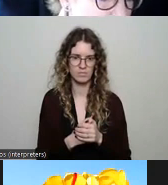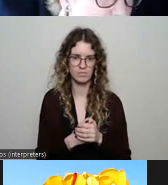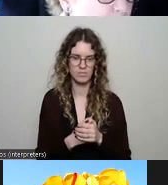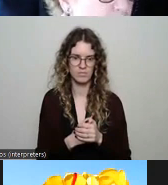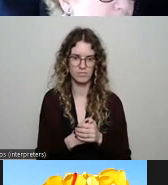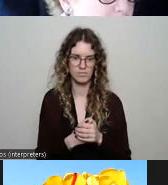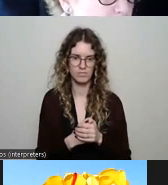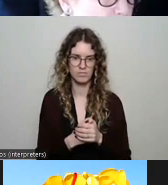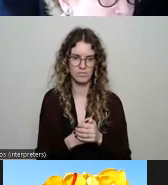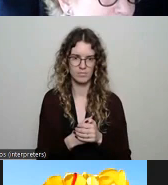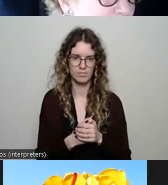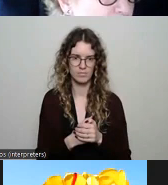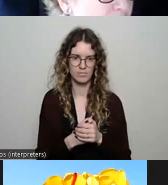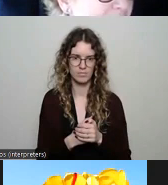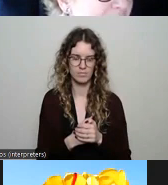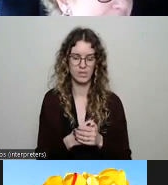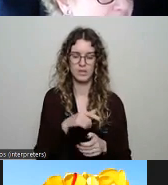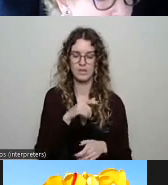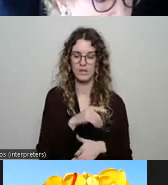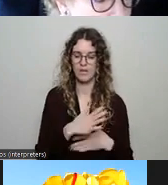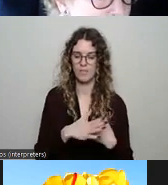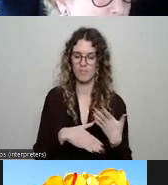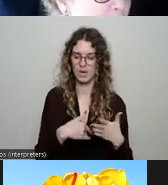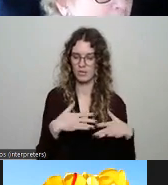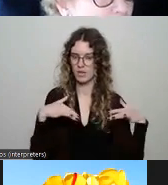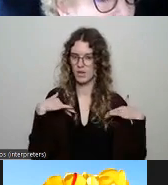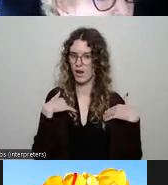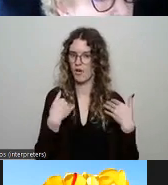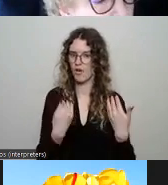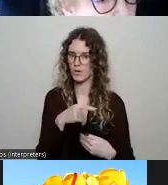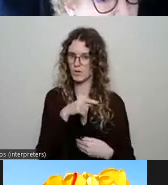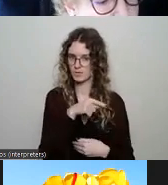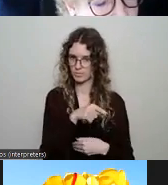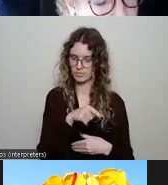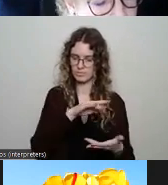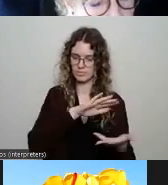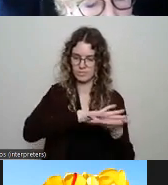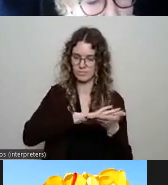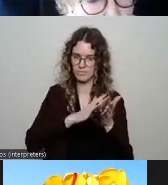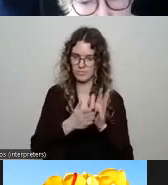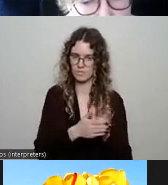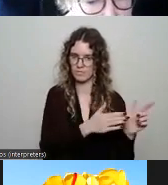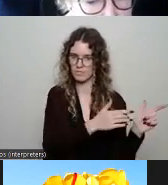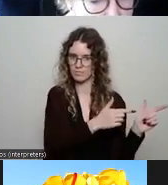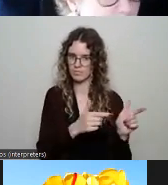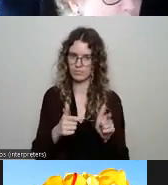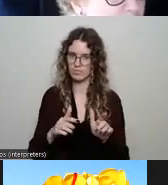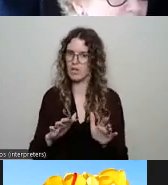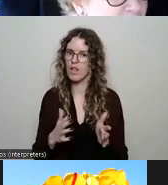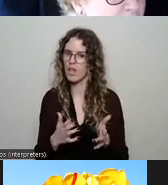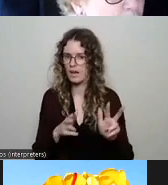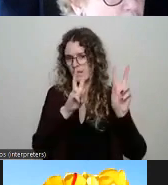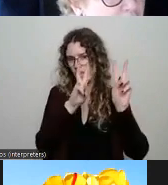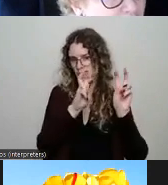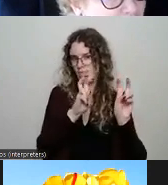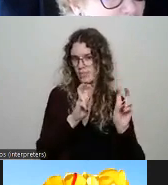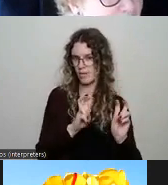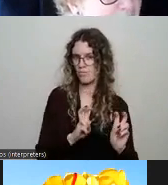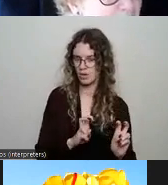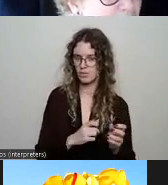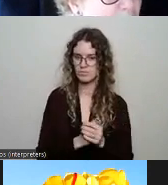Sakykime, metodinėse rekomendacijose yra parengtos tokios, tiesiog, nežinau, temos ir